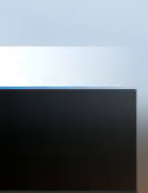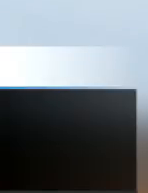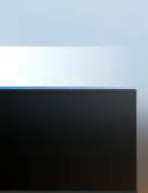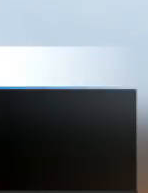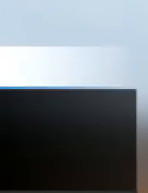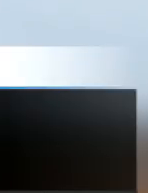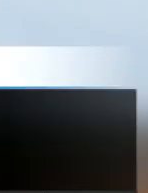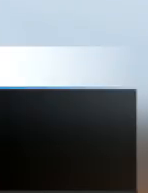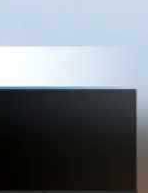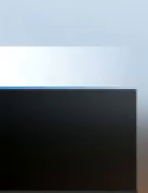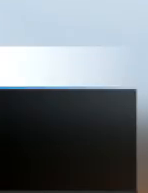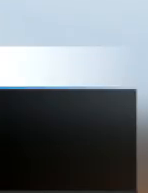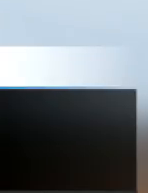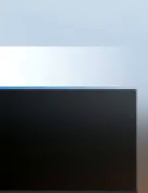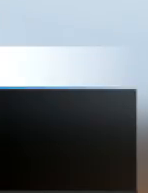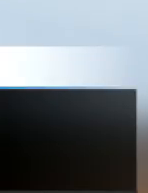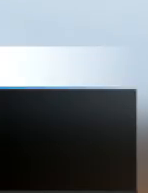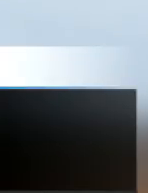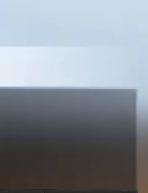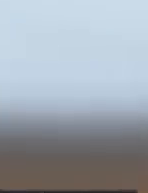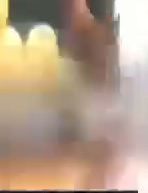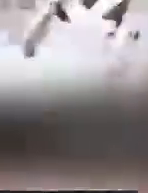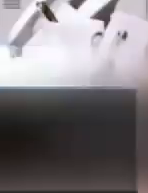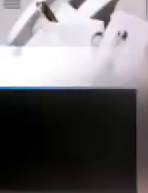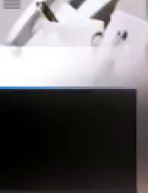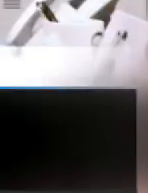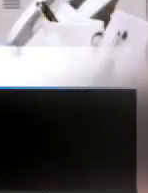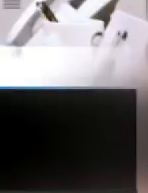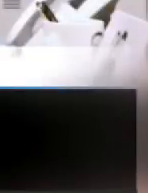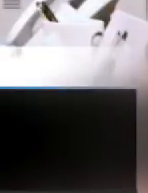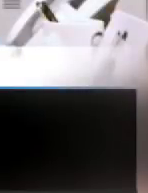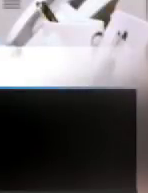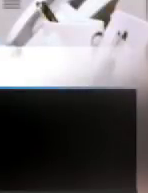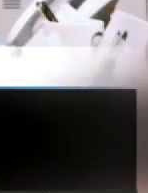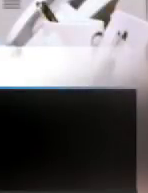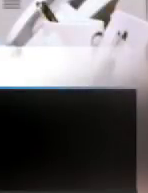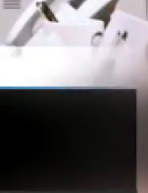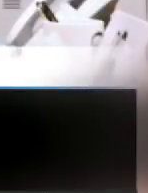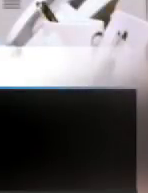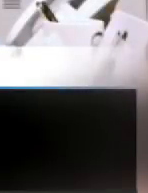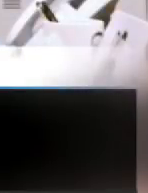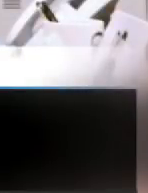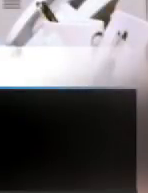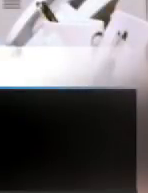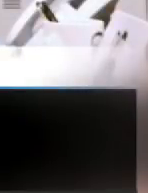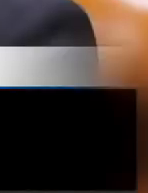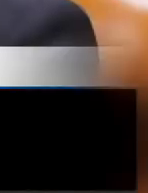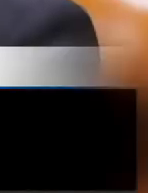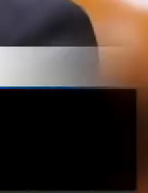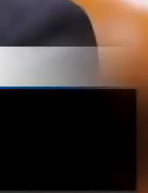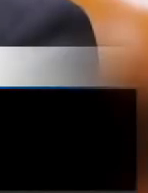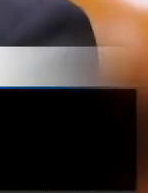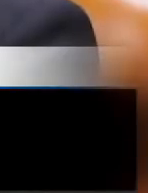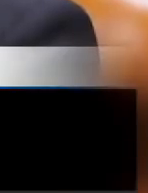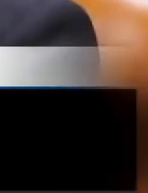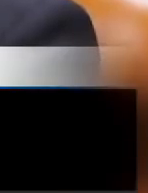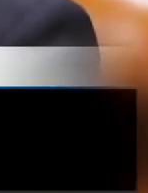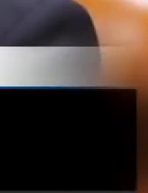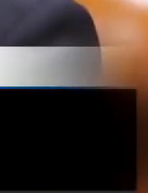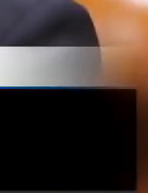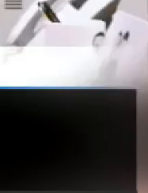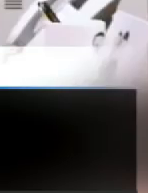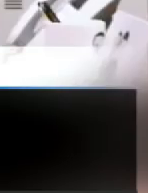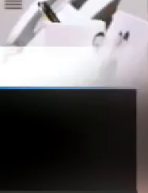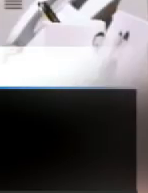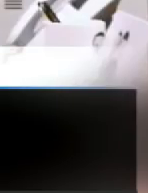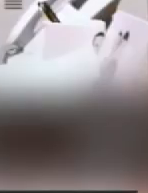아빠 찬스라고 괴롭히신 저희 아버지를 지목하겠습니다. 전혀 도움이 안 되는 베이비를 엿먹이기 위해서 레몬 먹이를 시도하는 거